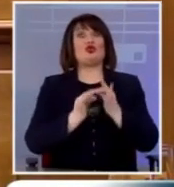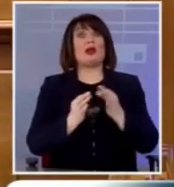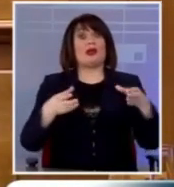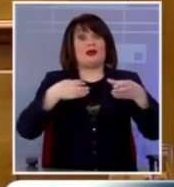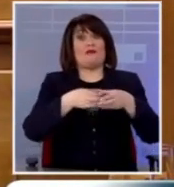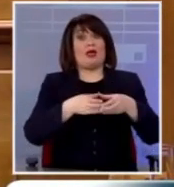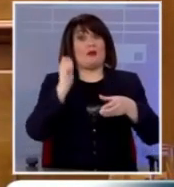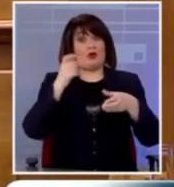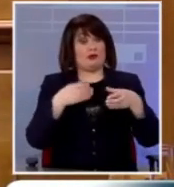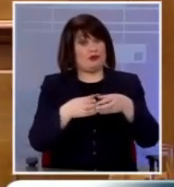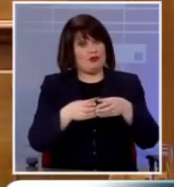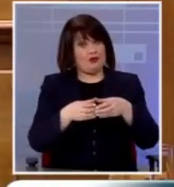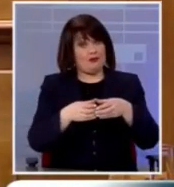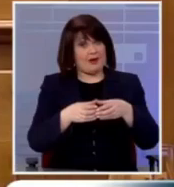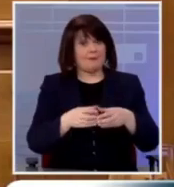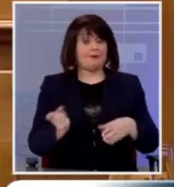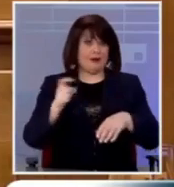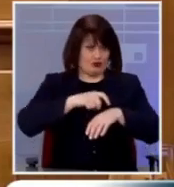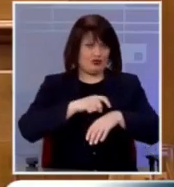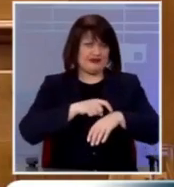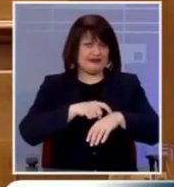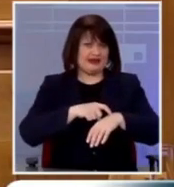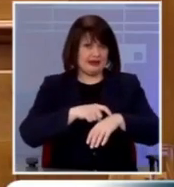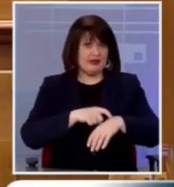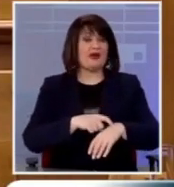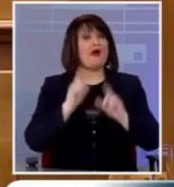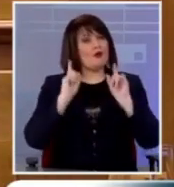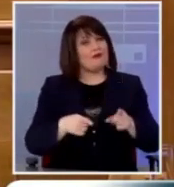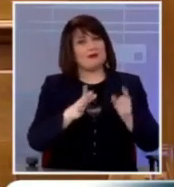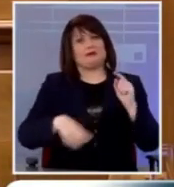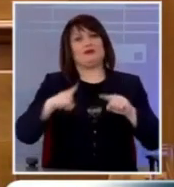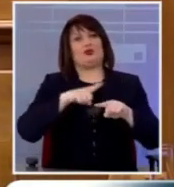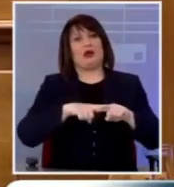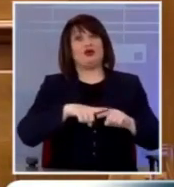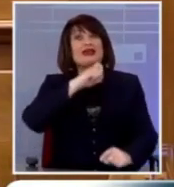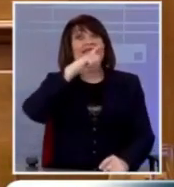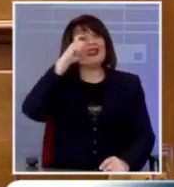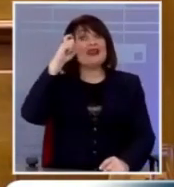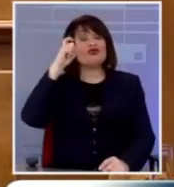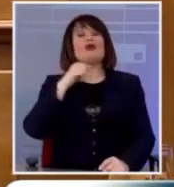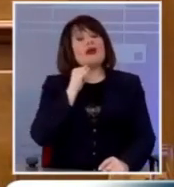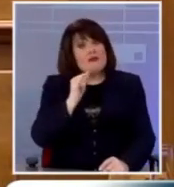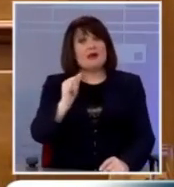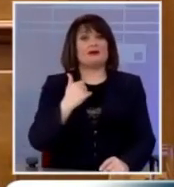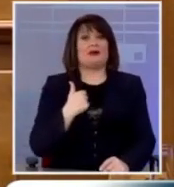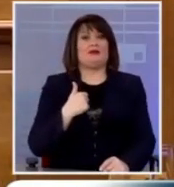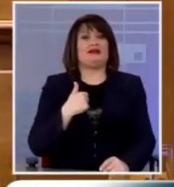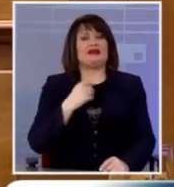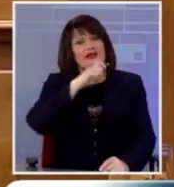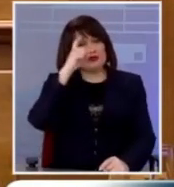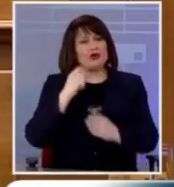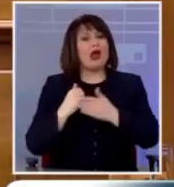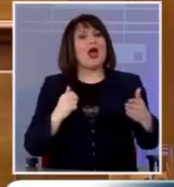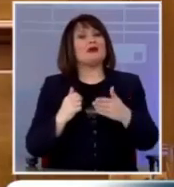παράταξης που σήμερα κλήθηκε από το λαό στα δύσκολα, όπως πάντα έχει κληθεί η